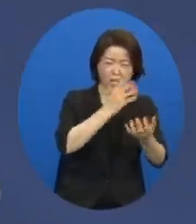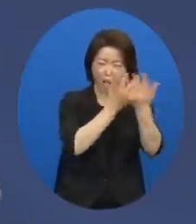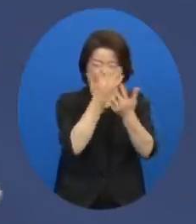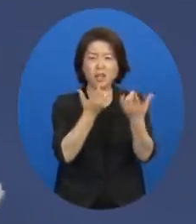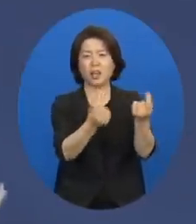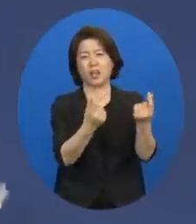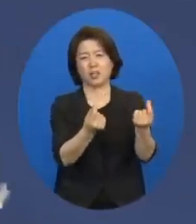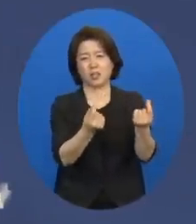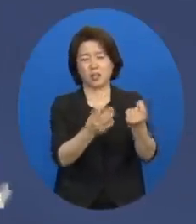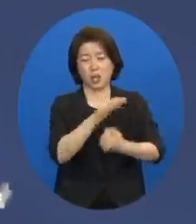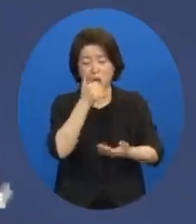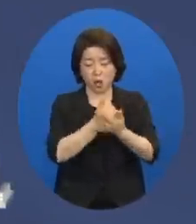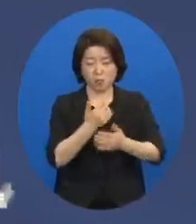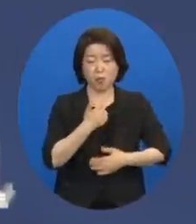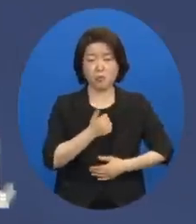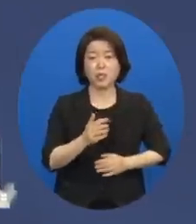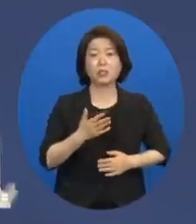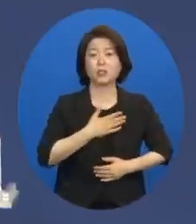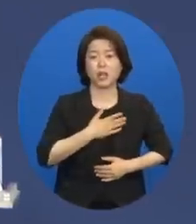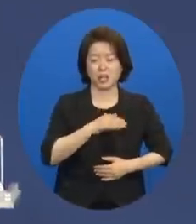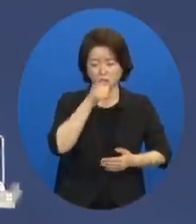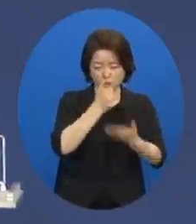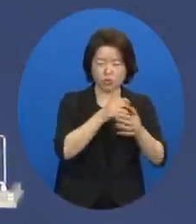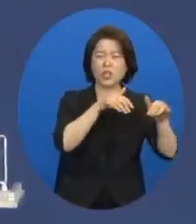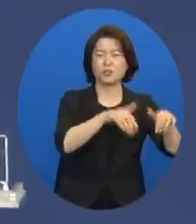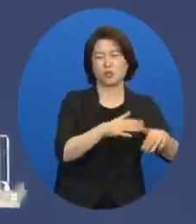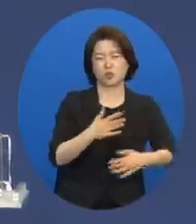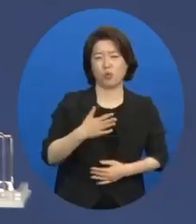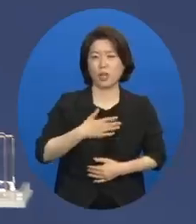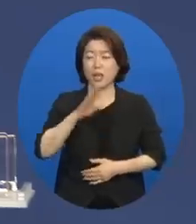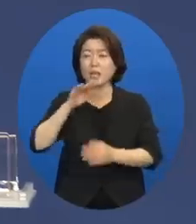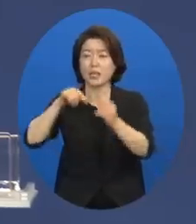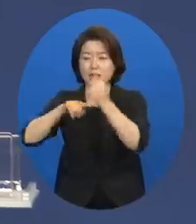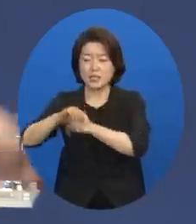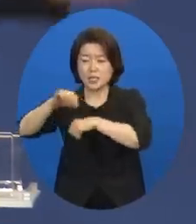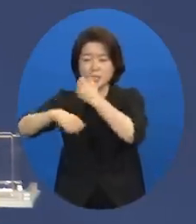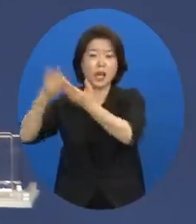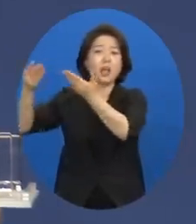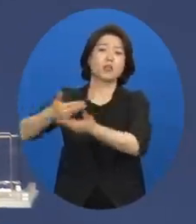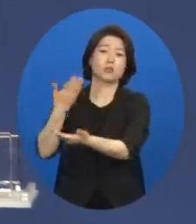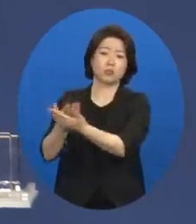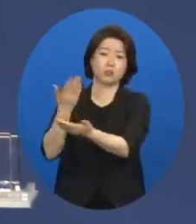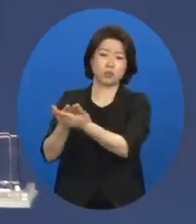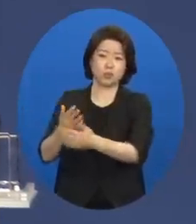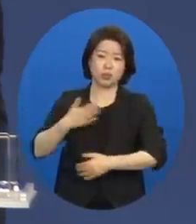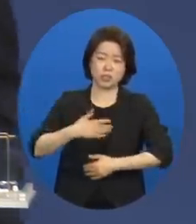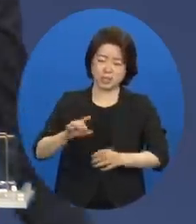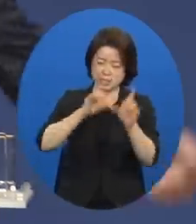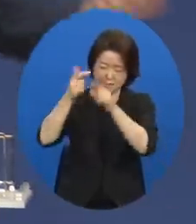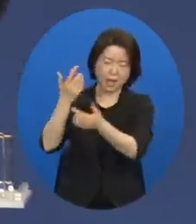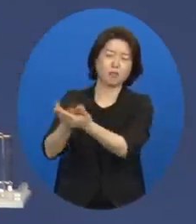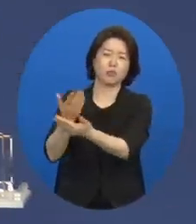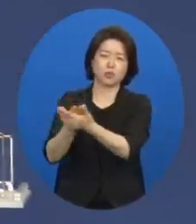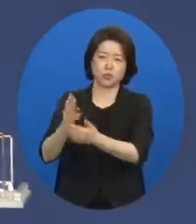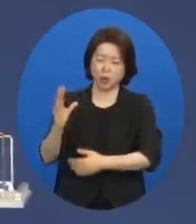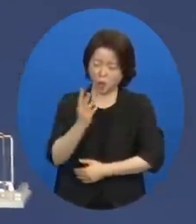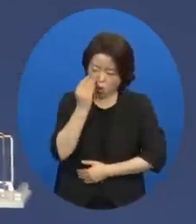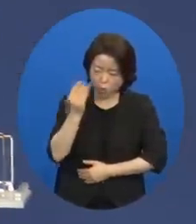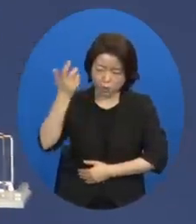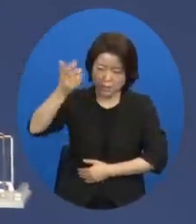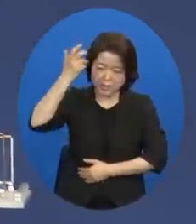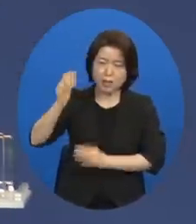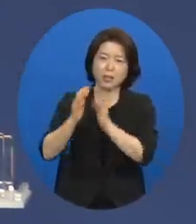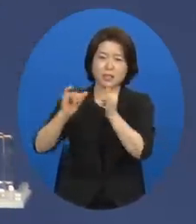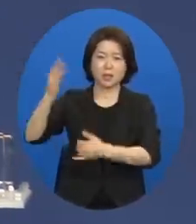거기다가 범죄한 나는 죄의 종입니다. 주님 나에게 진리의 자유를 주시고 죄사함을 주시고 거룩한 영의